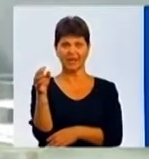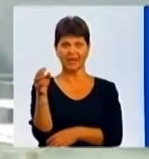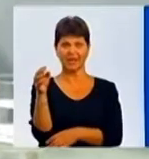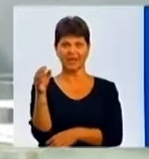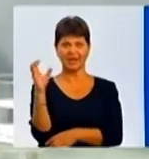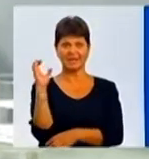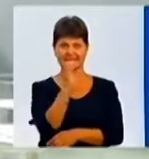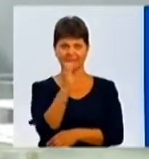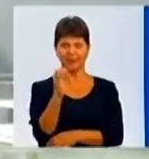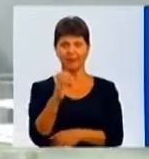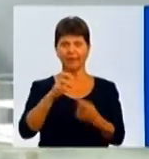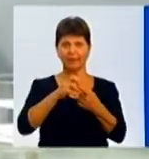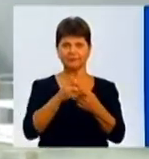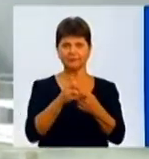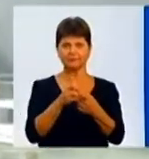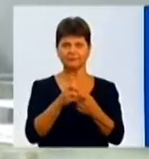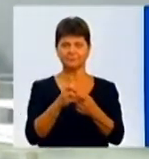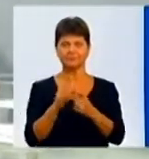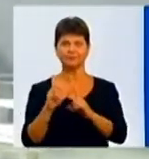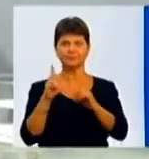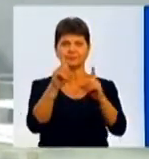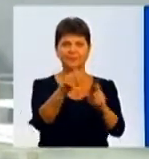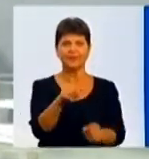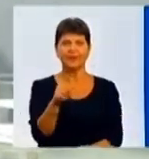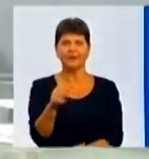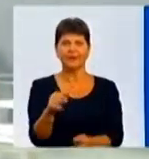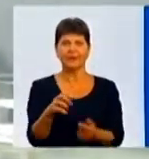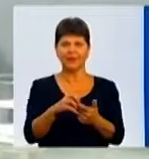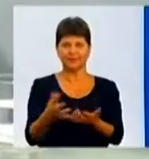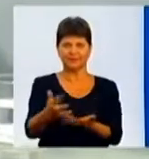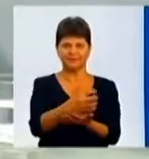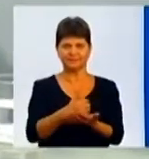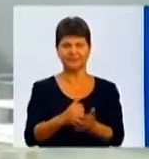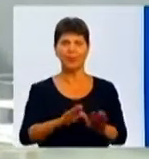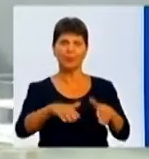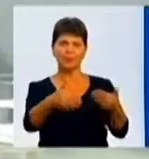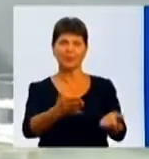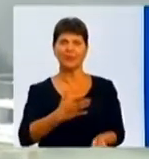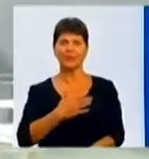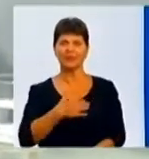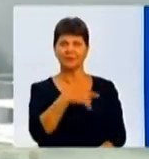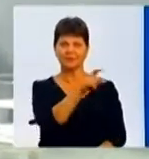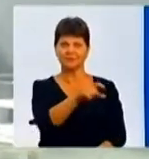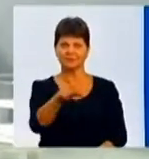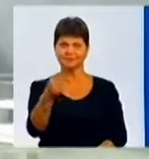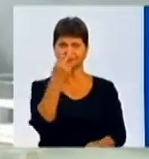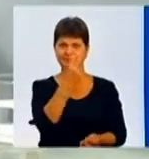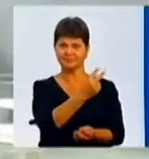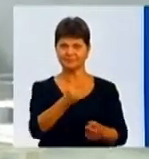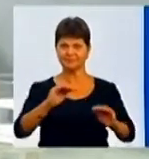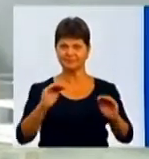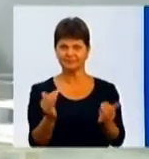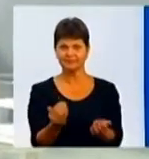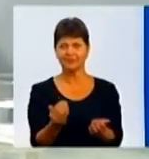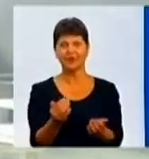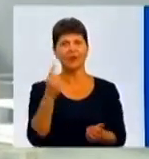грибника, з яким виїхала на тихе полювання. І пропоную нашим телеглядачам подивитися сюжет і самим зважити, чи зможете